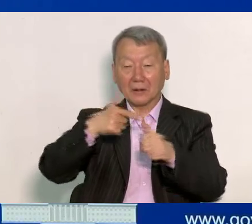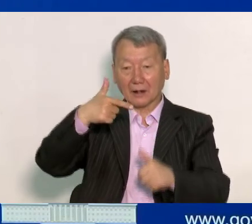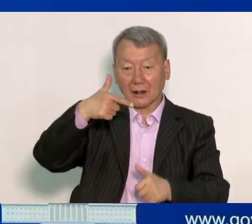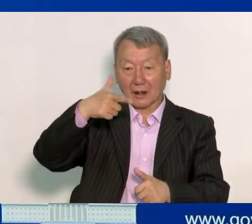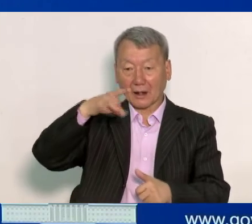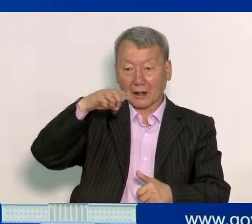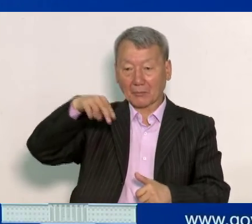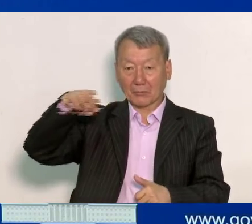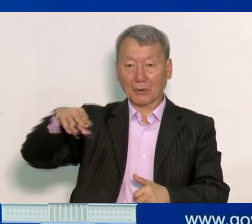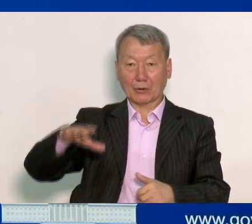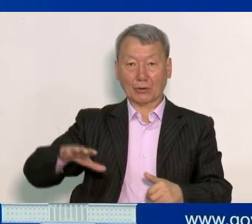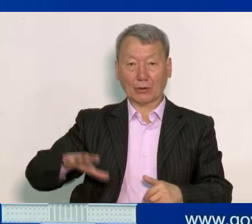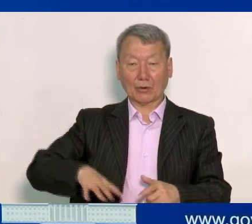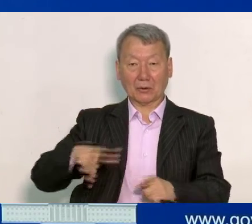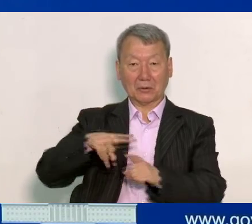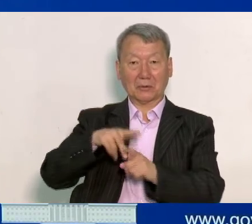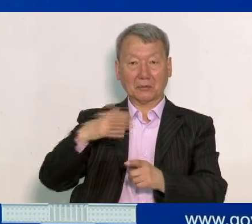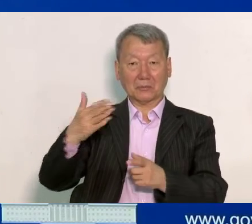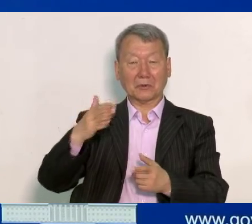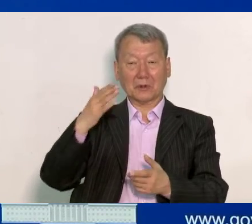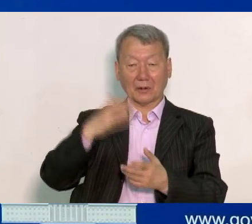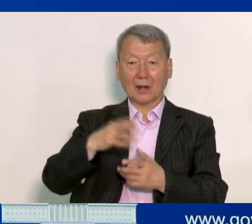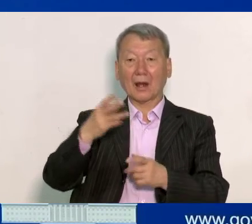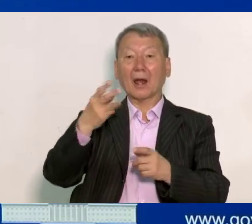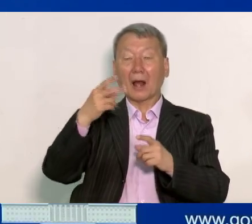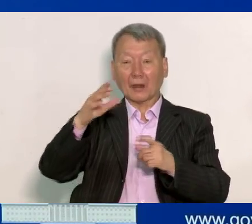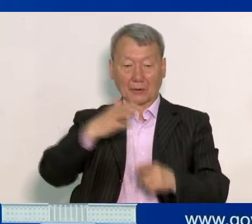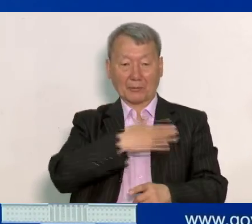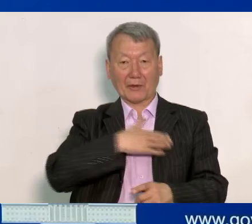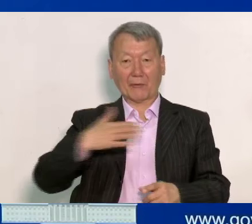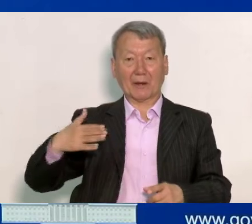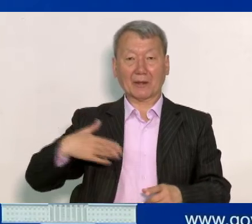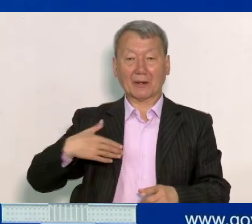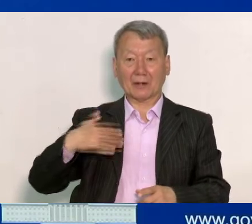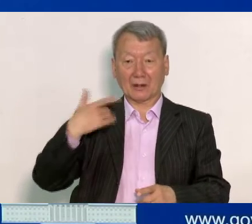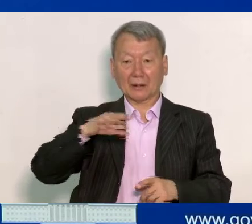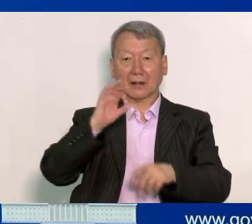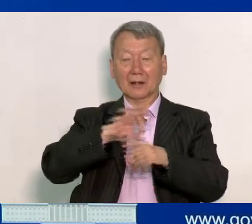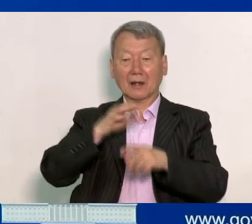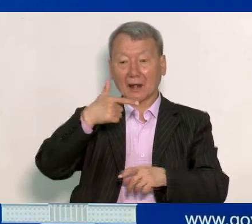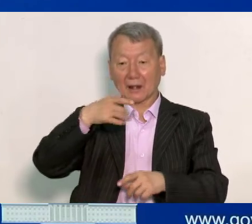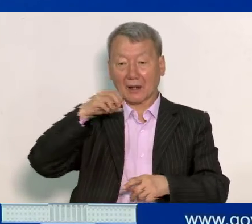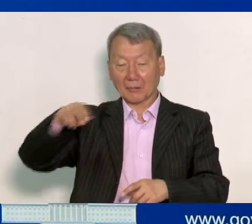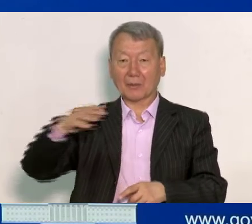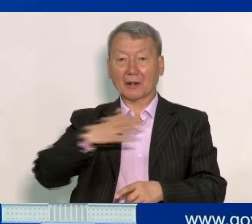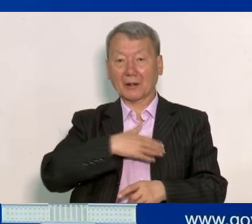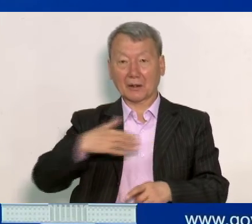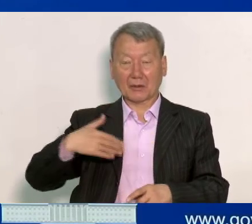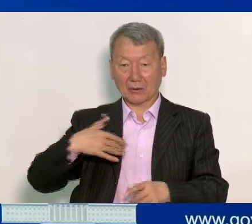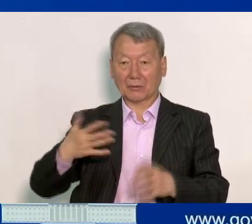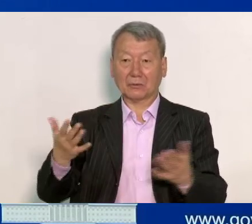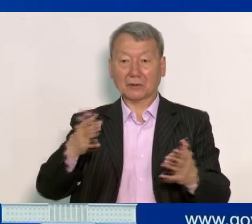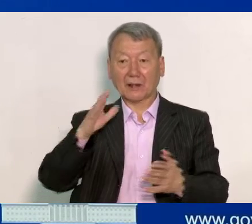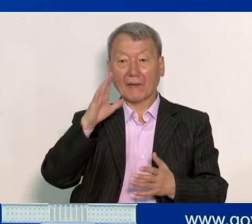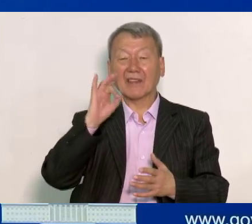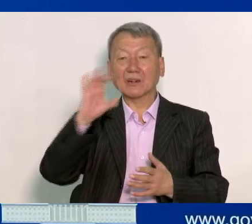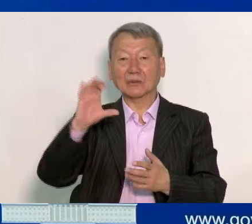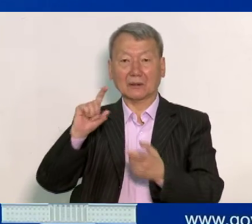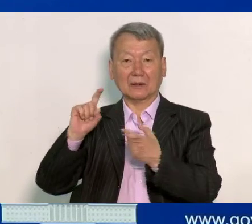И в четырех случаях ринопневмония. Эти болезни, грипп и ринопневмония, они являются